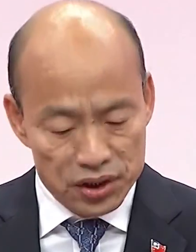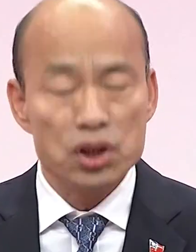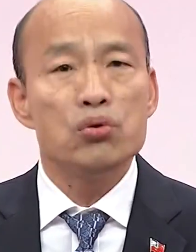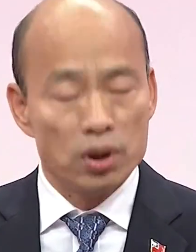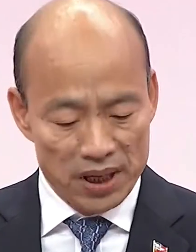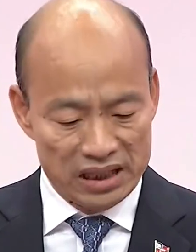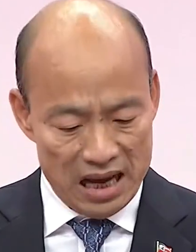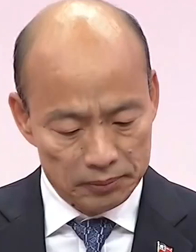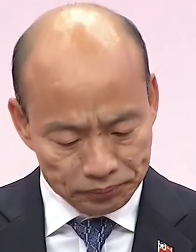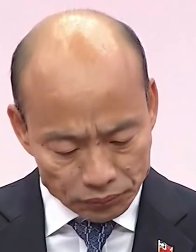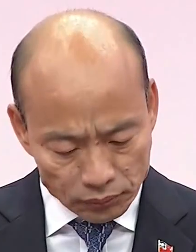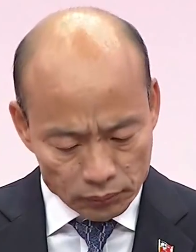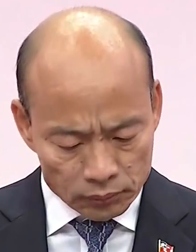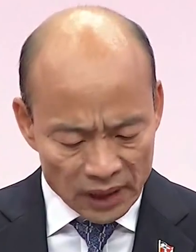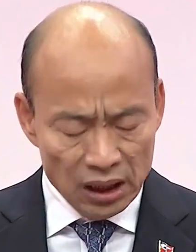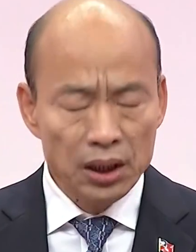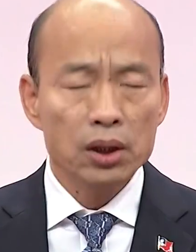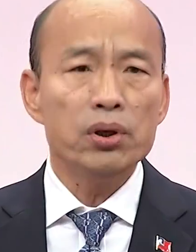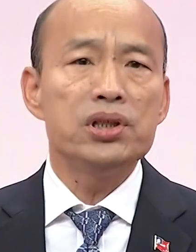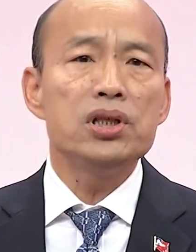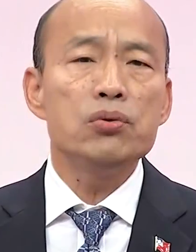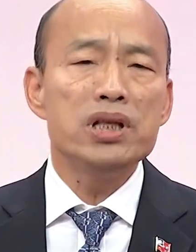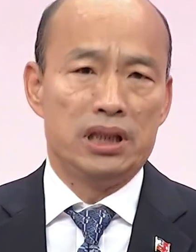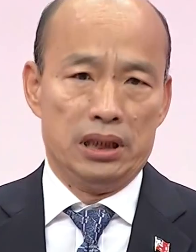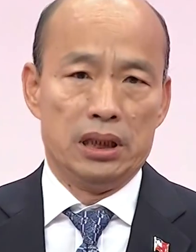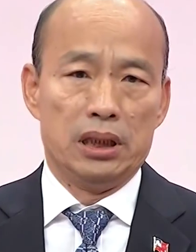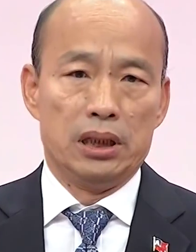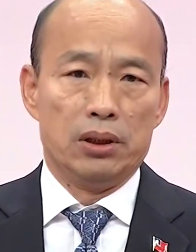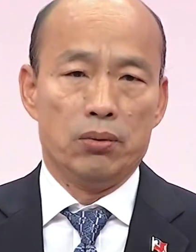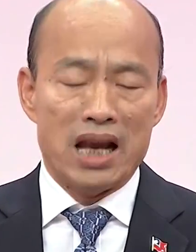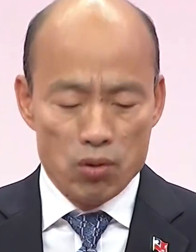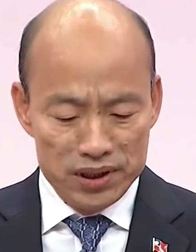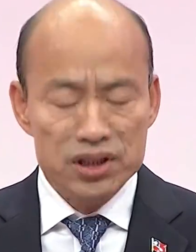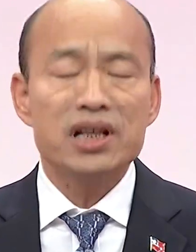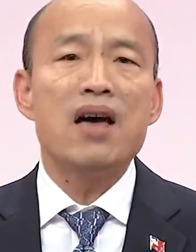针锋相对，全力要争取更加多选票。